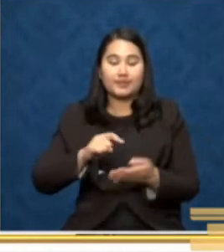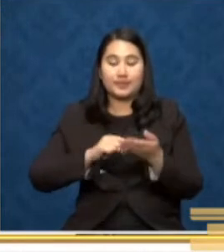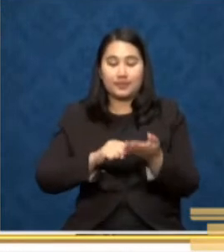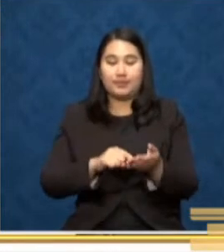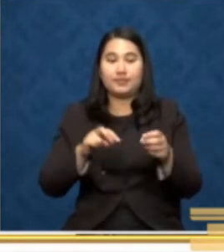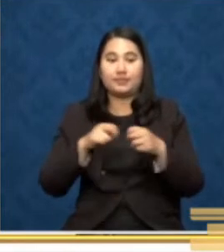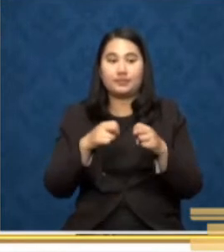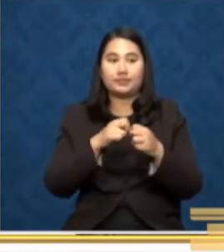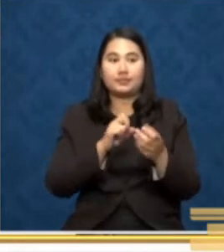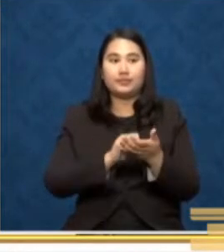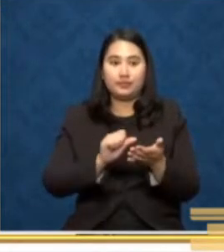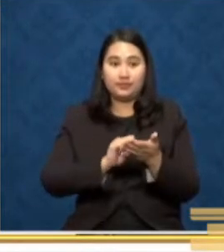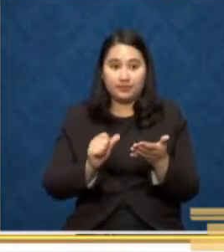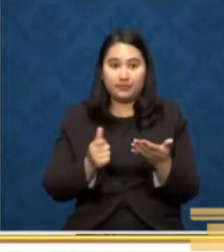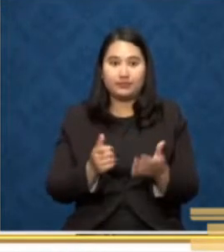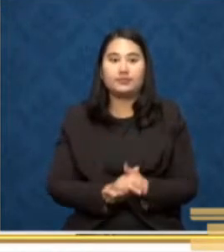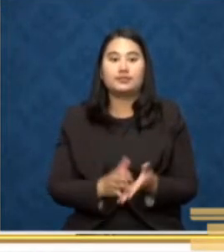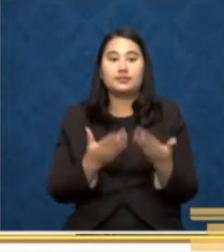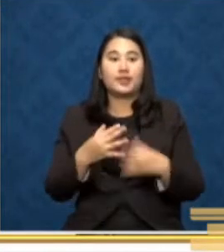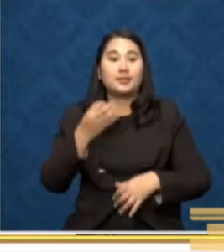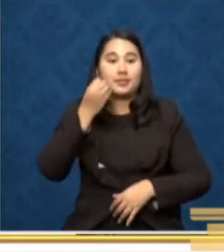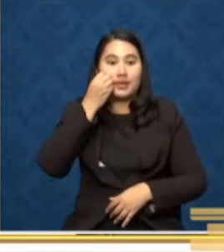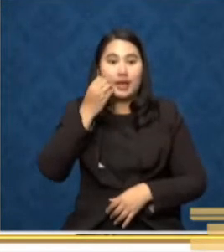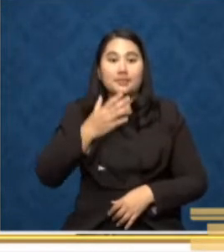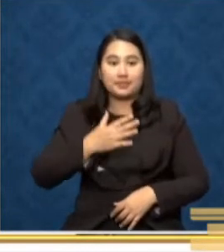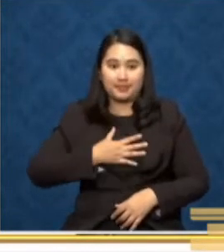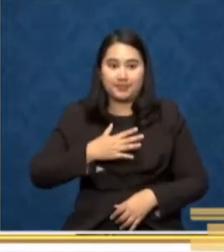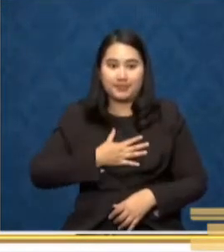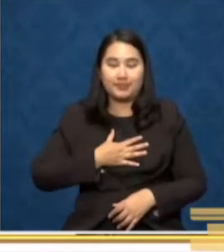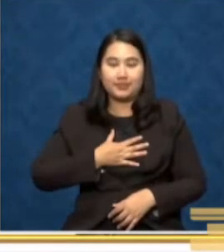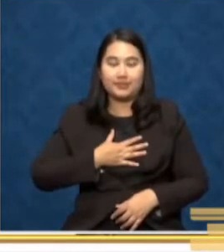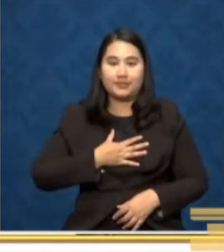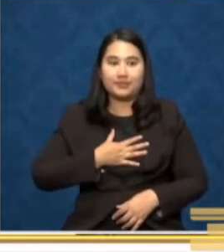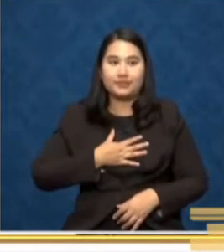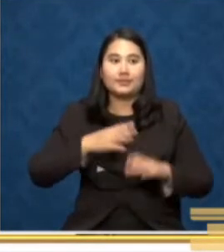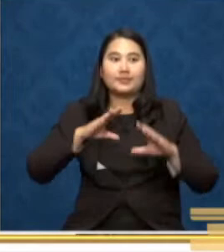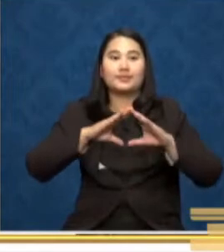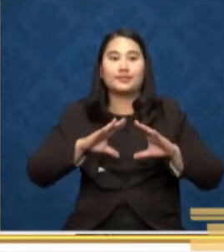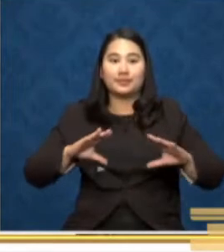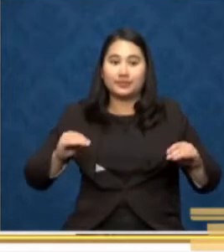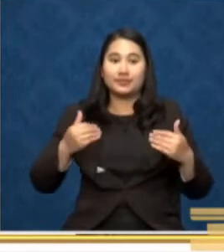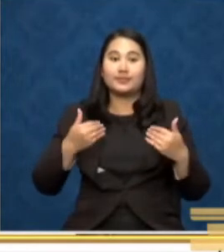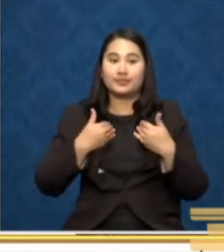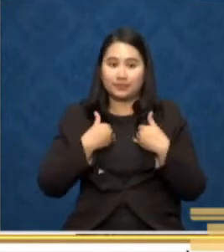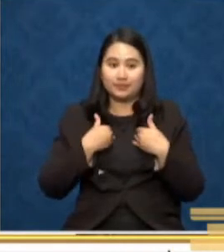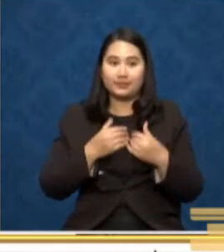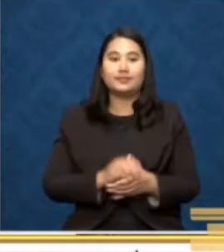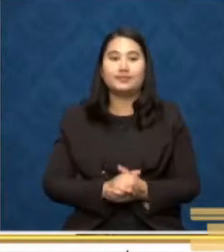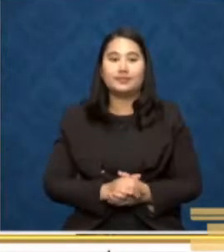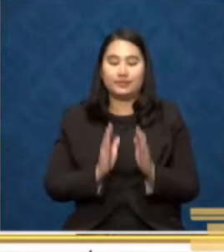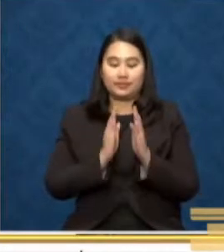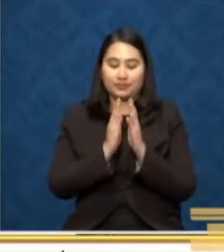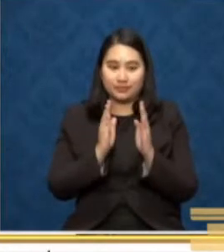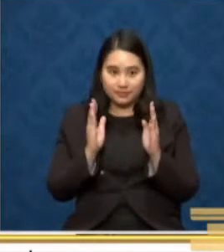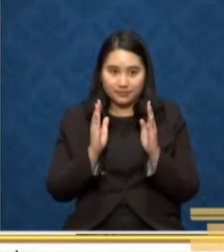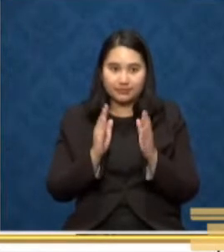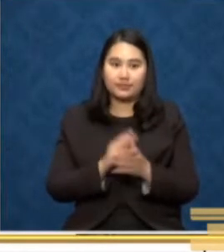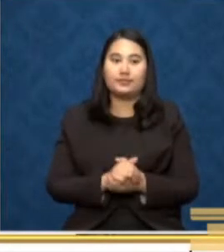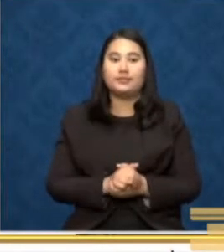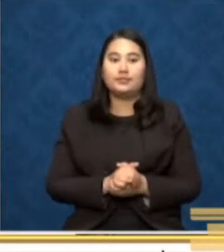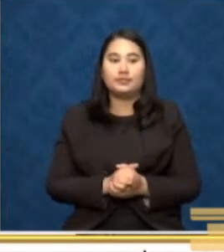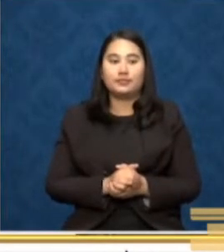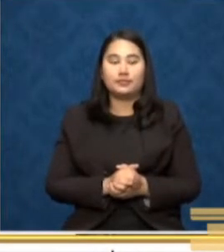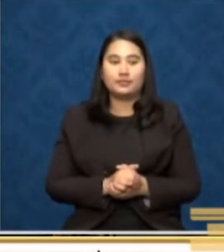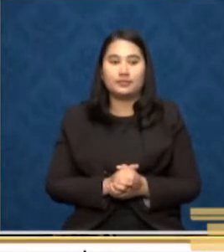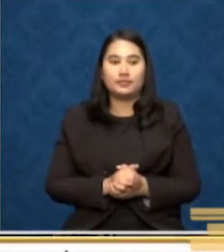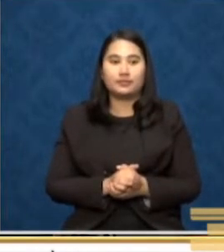าทางออกเพื่อให้บ้านของผมบ้านเกิดของผมมีความสงบสุขเหมือนที่อื่นบ้างครับขอบคุณมากครับท่านประธานครับ ข